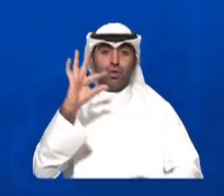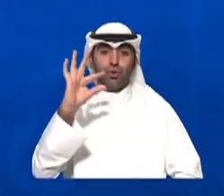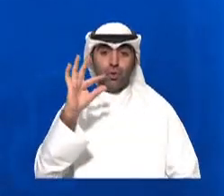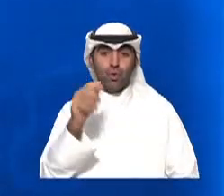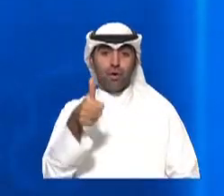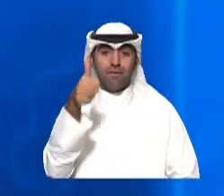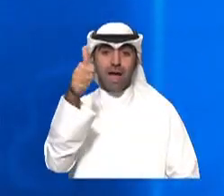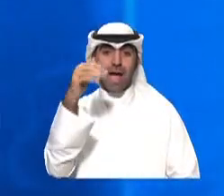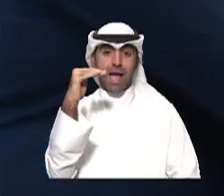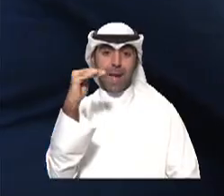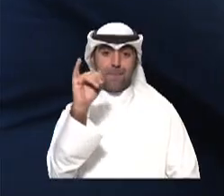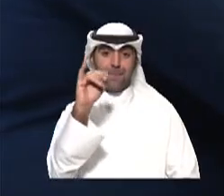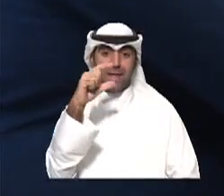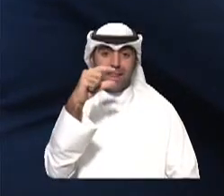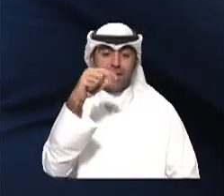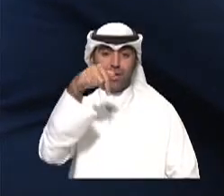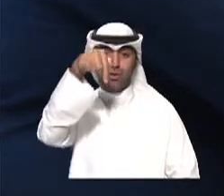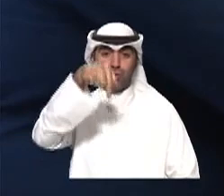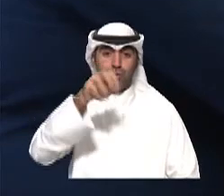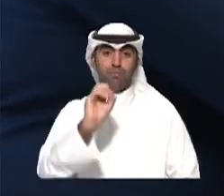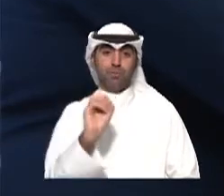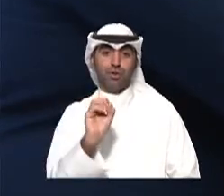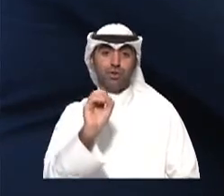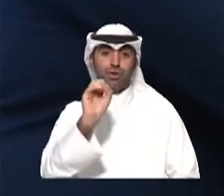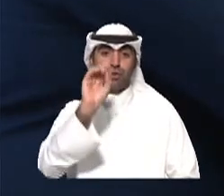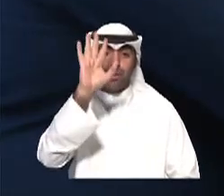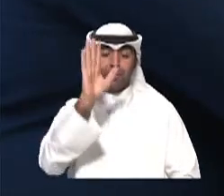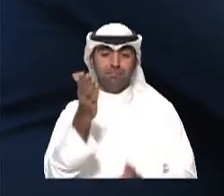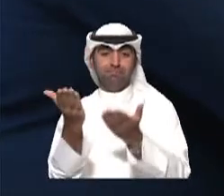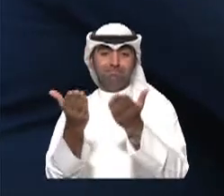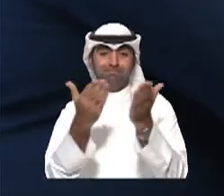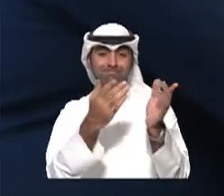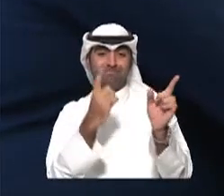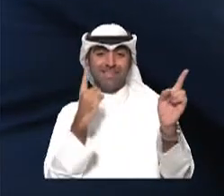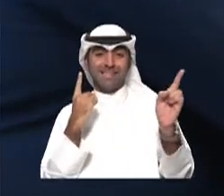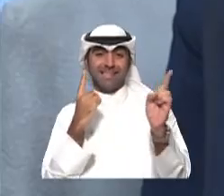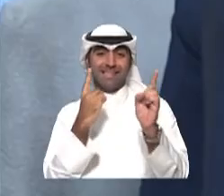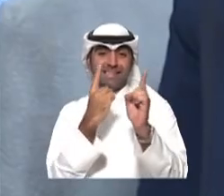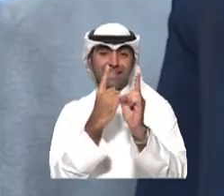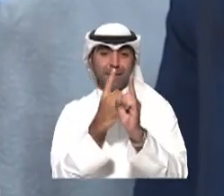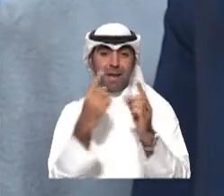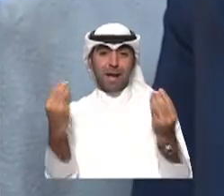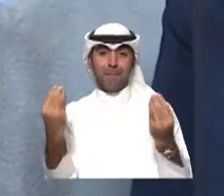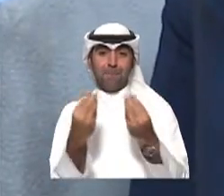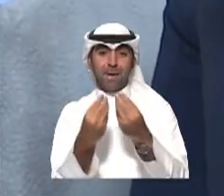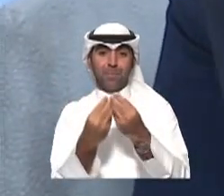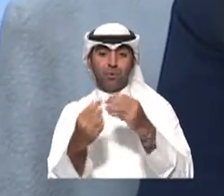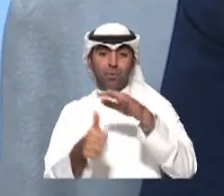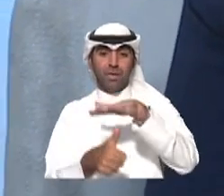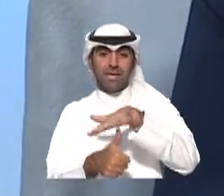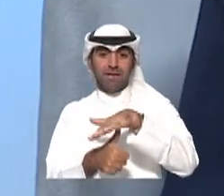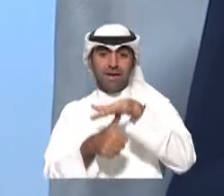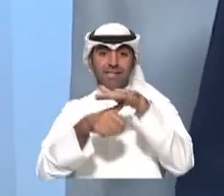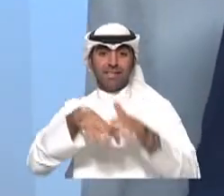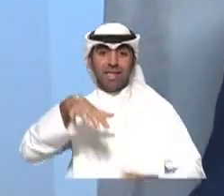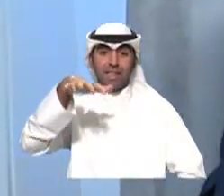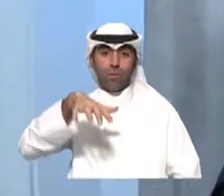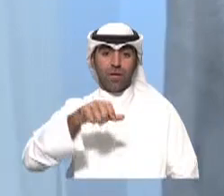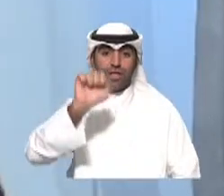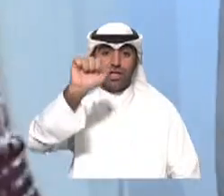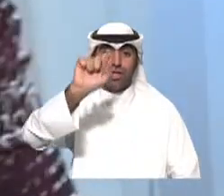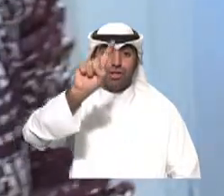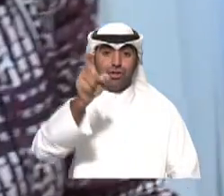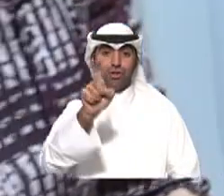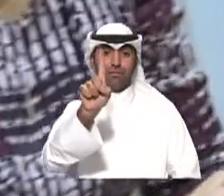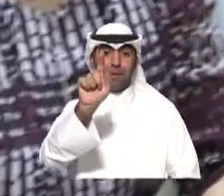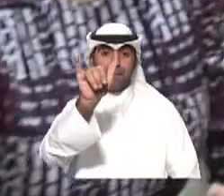الصباح صباح اليوم مع فخامة ألكساندر فوتشيتش رئيس جمهورية صربيا الصديقة في